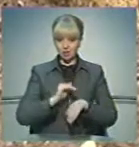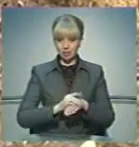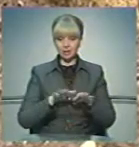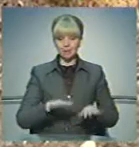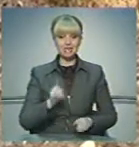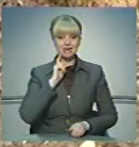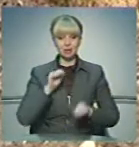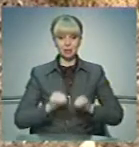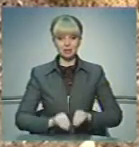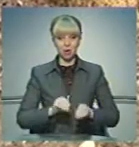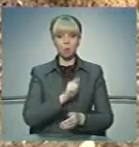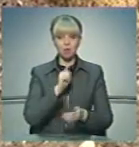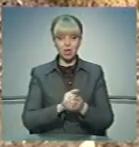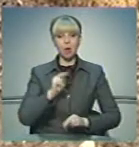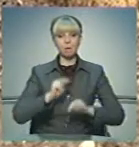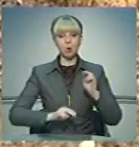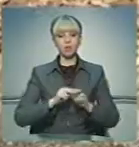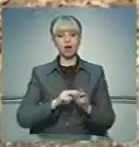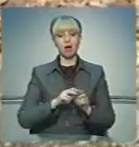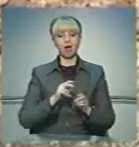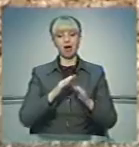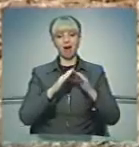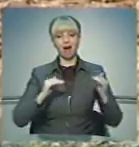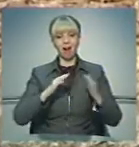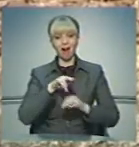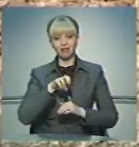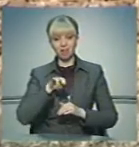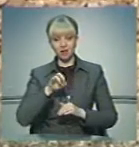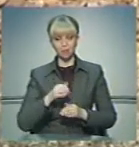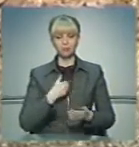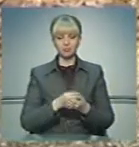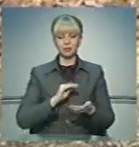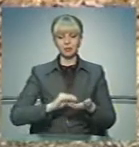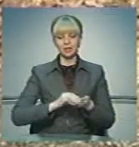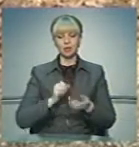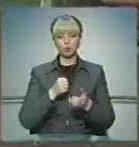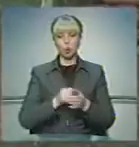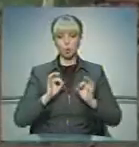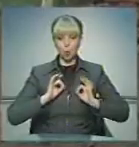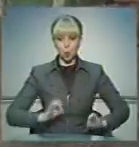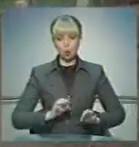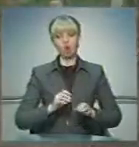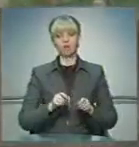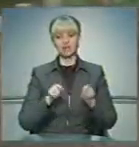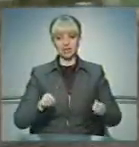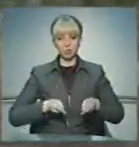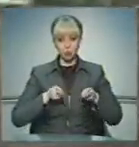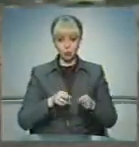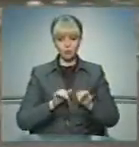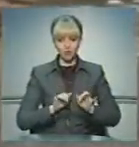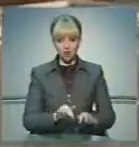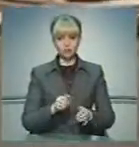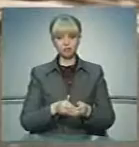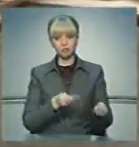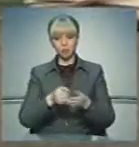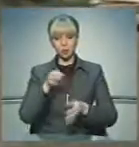місці зелених насаджень мали б побудувати альтанки. Активісти тоді написали заяву до прокуратури, остання відкрила провадження і подала до суду,